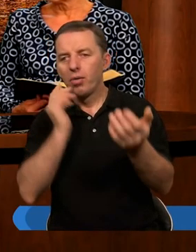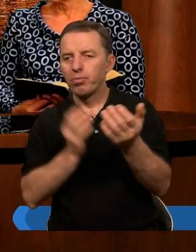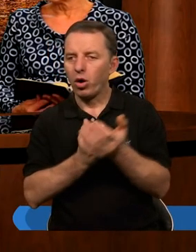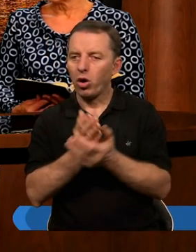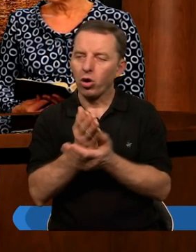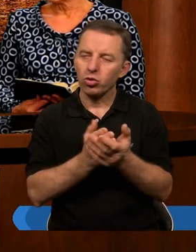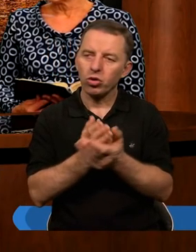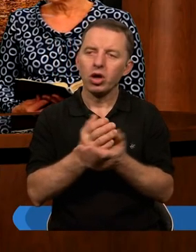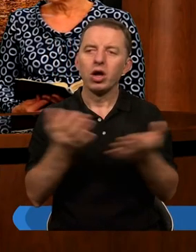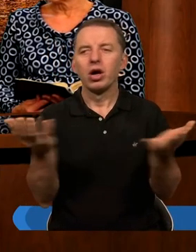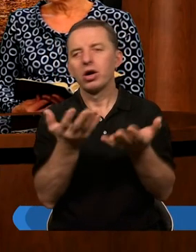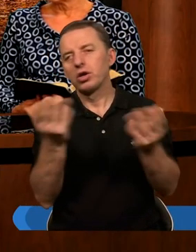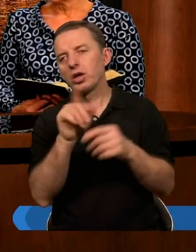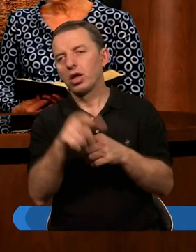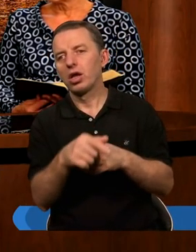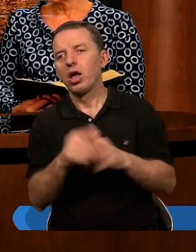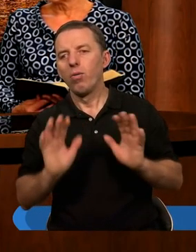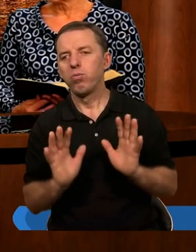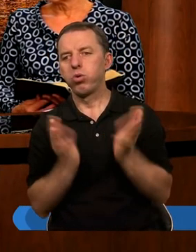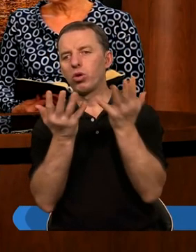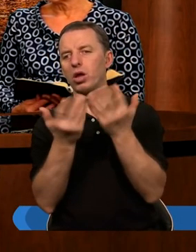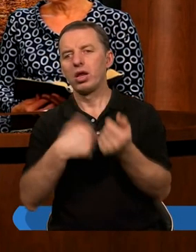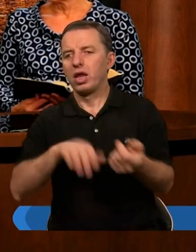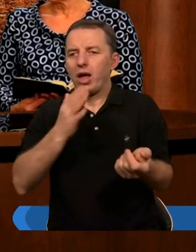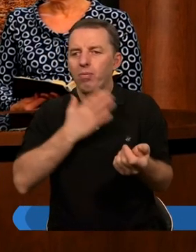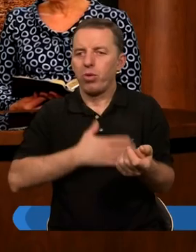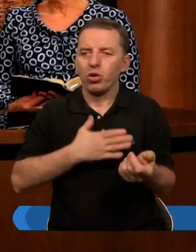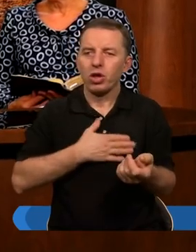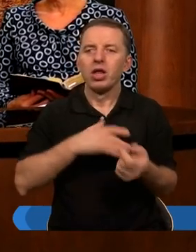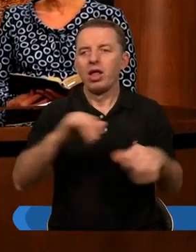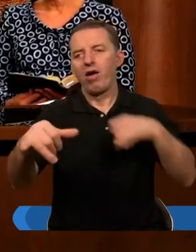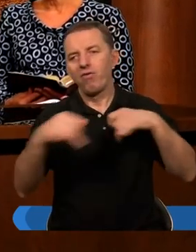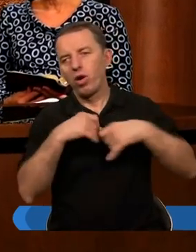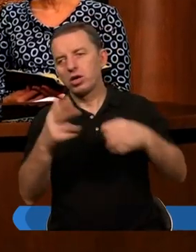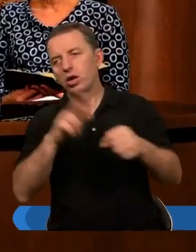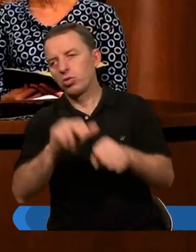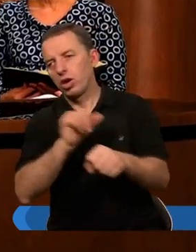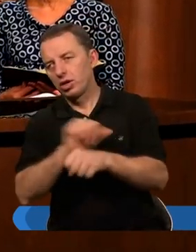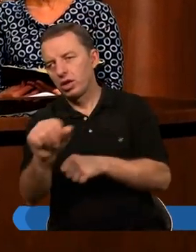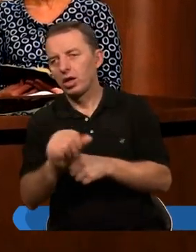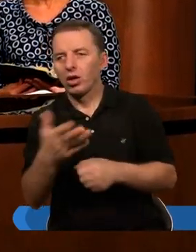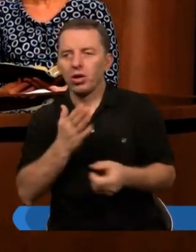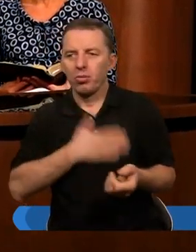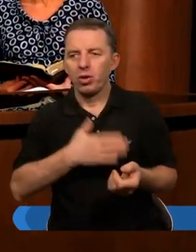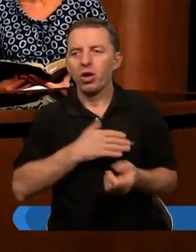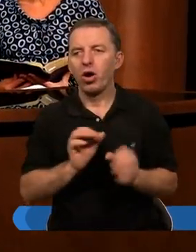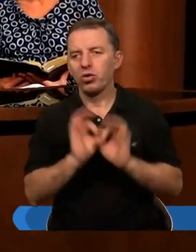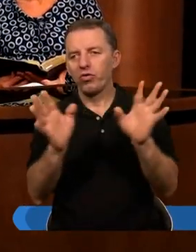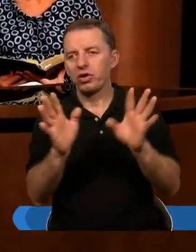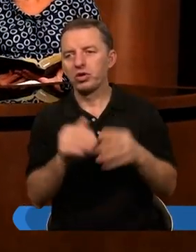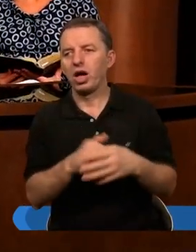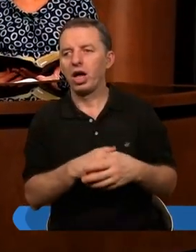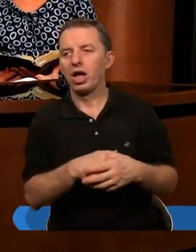posłuszeństwo, a gdzieś tam w zanadrzu się buntuje, bo mi się nie podoba ta obecna władza, która jest? O ile mi się nie podoba oczywiście.